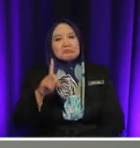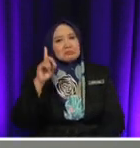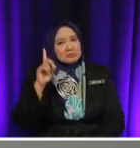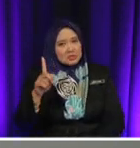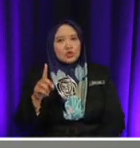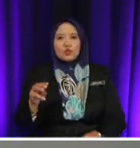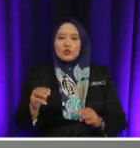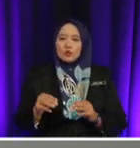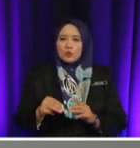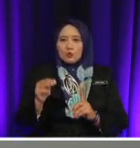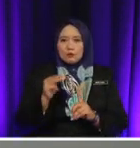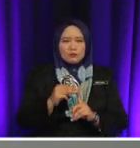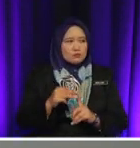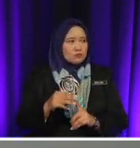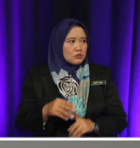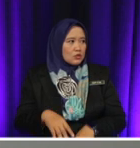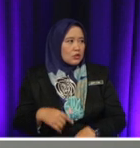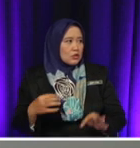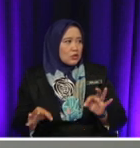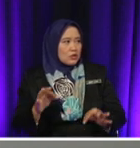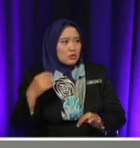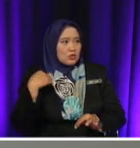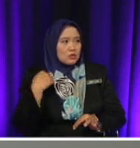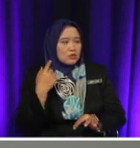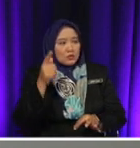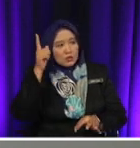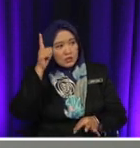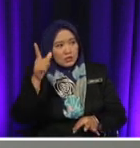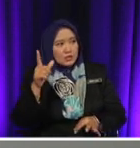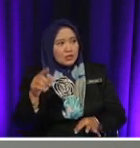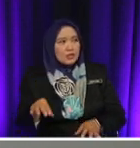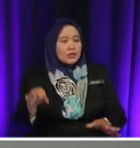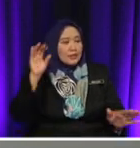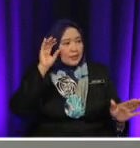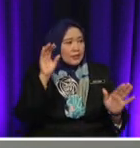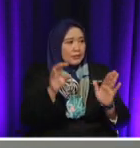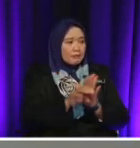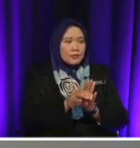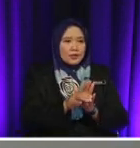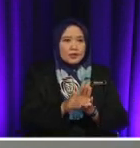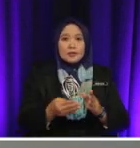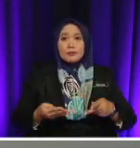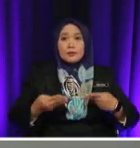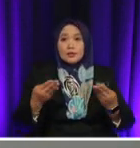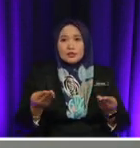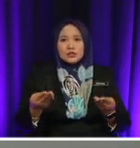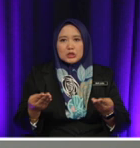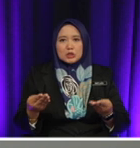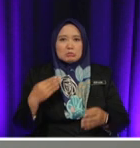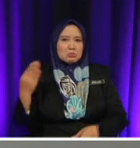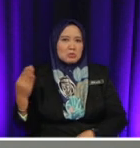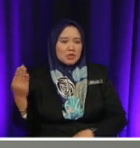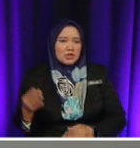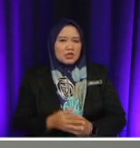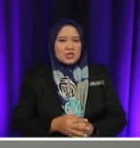okey gambar yang diberikan adalah lebih kurang hampir sama dia akan memberikan kita rasa